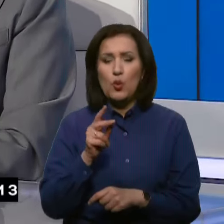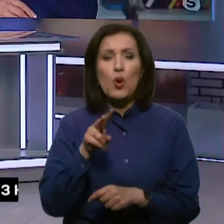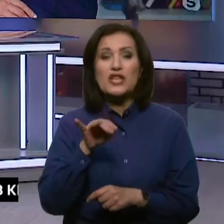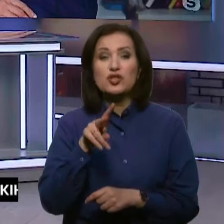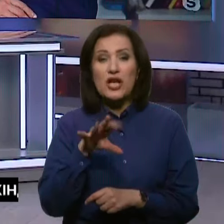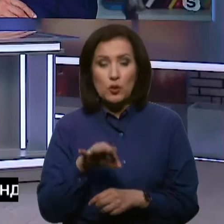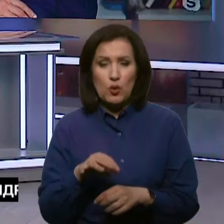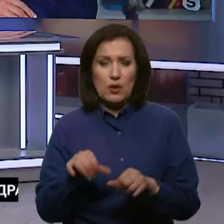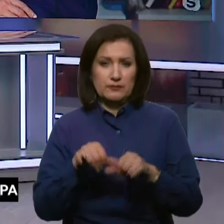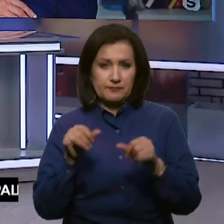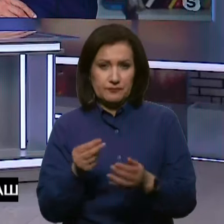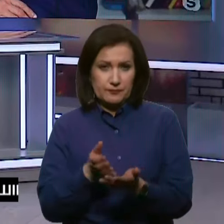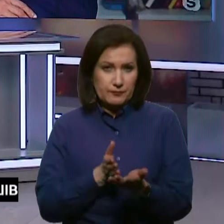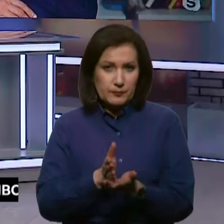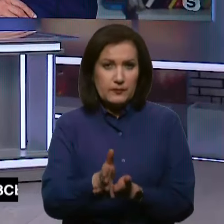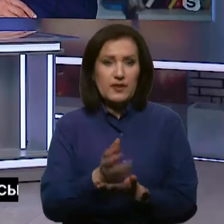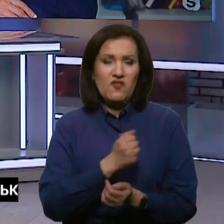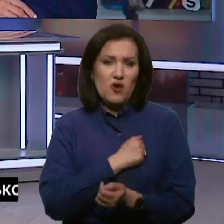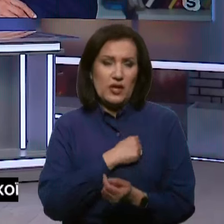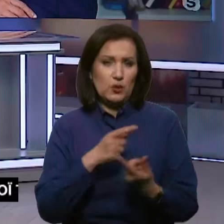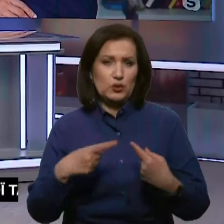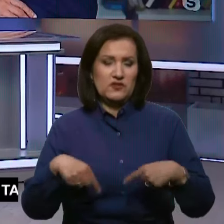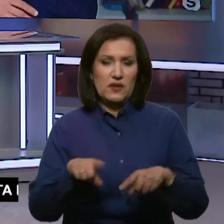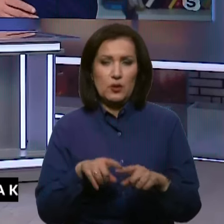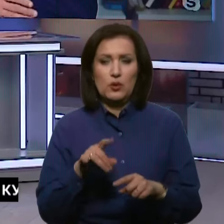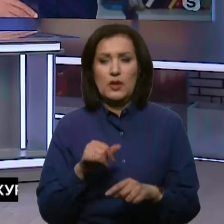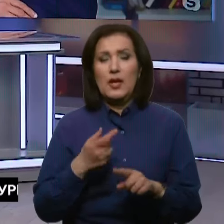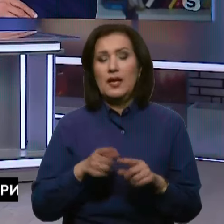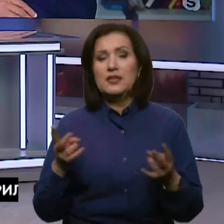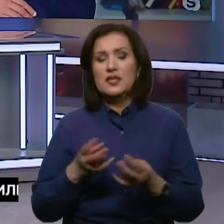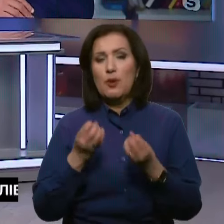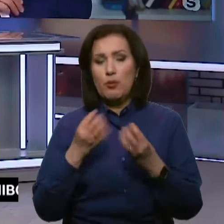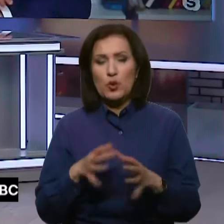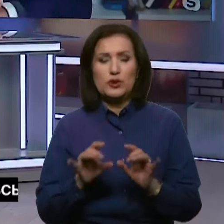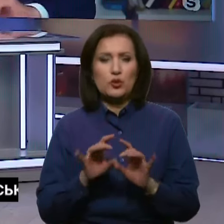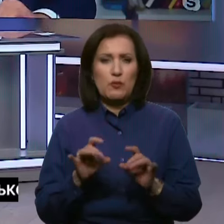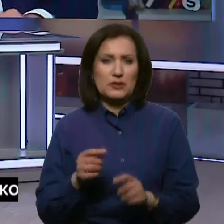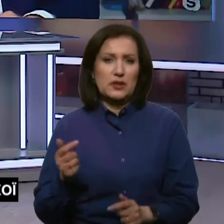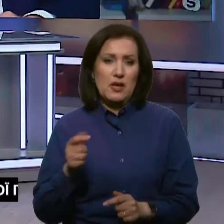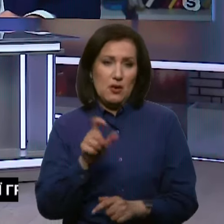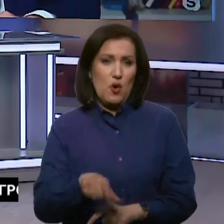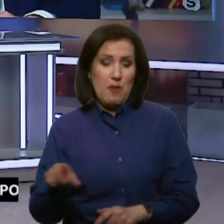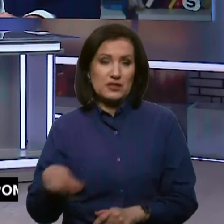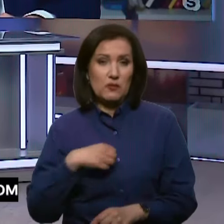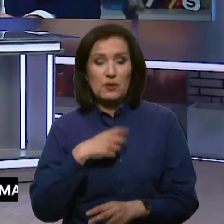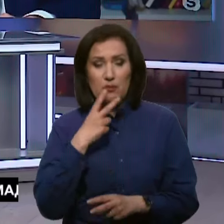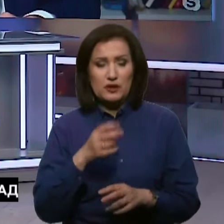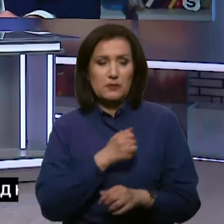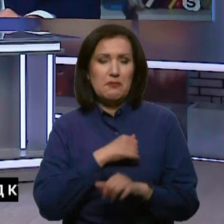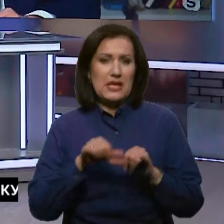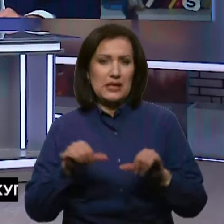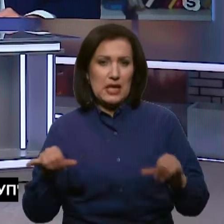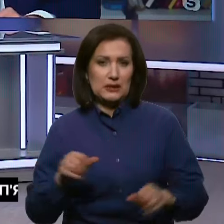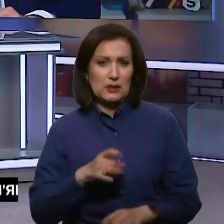Лукашэнка больш сродкаў накіроўвае ў ваенную сферу. Гэта трэба проста тлумачыць грамадству. Так што мы бачым